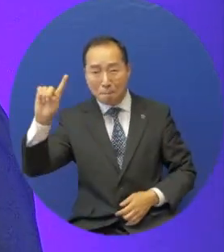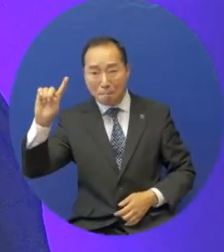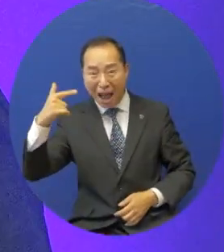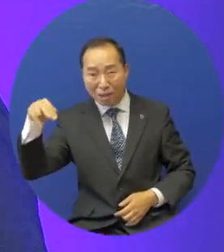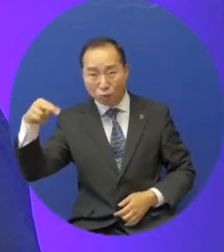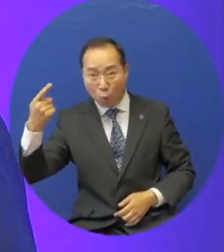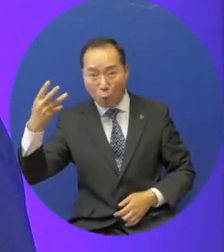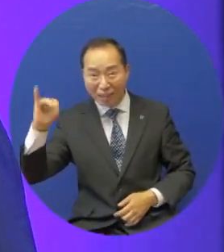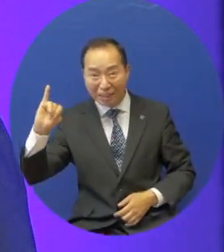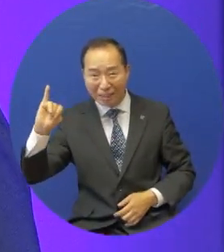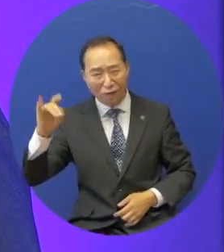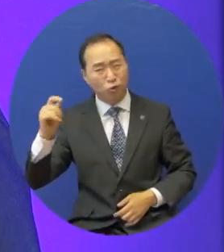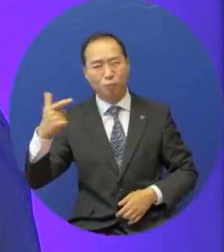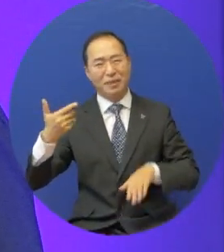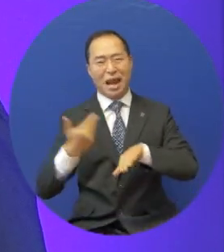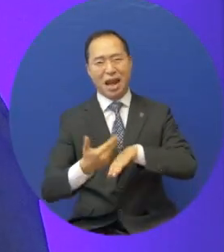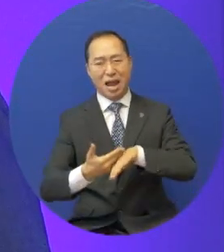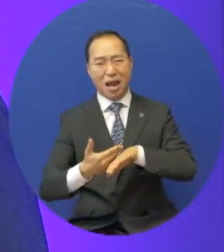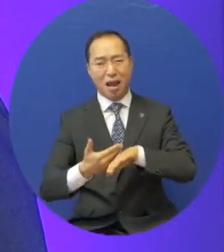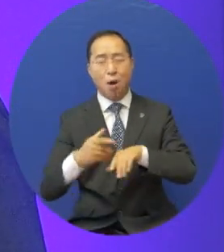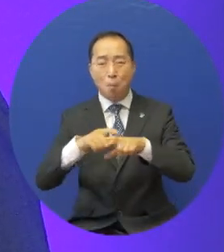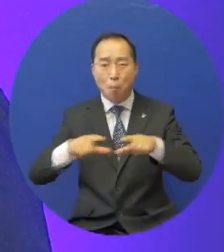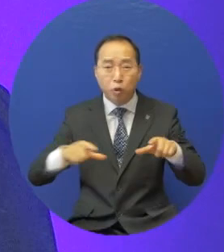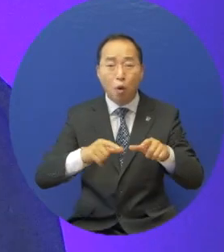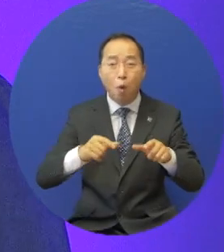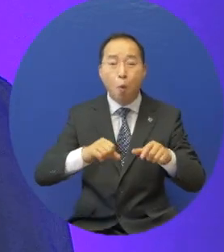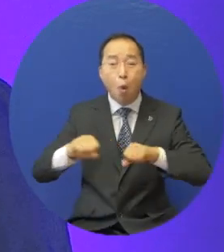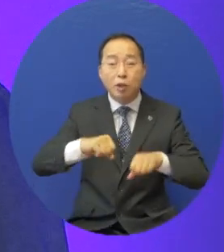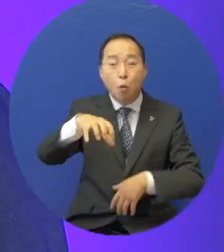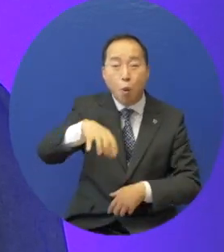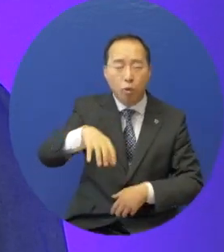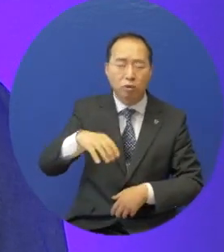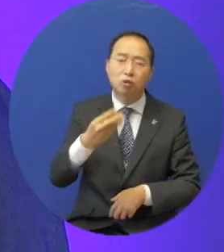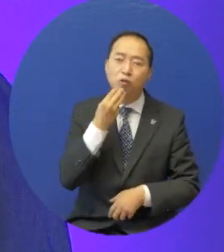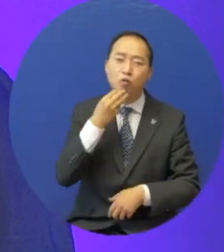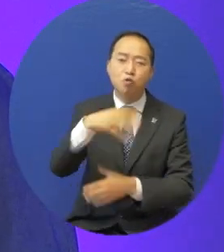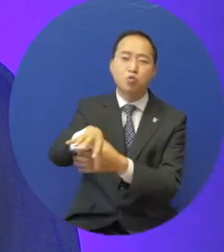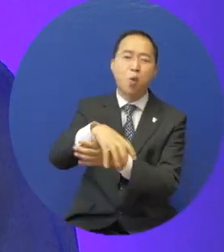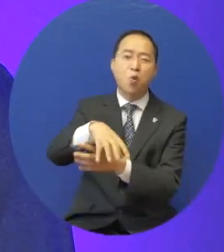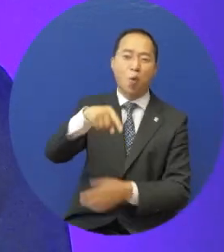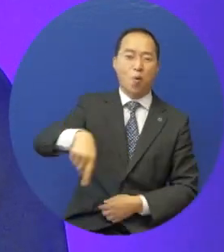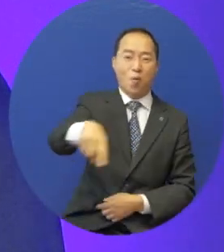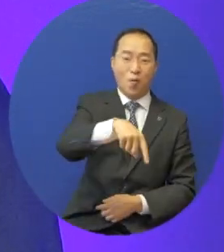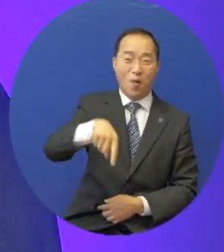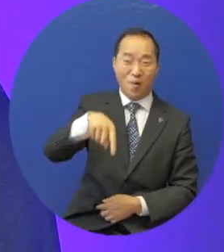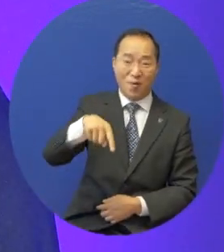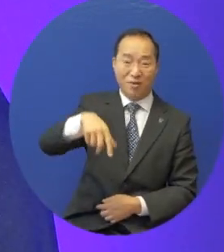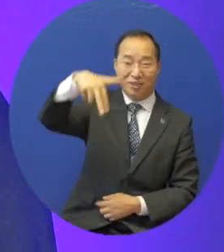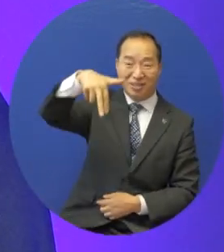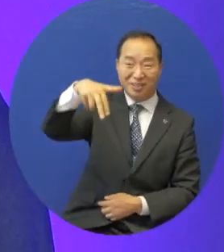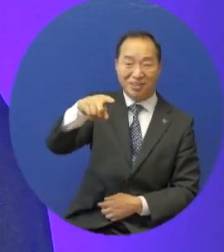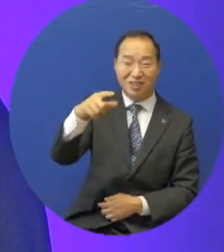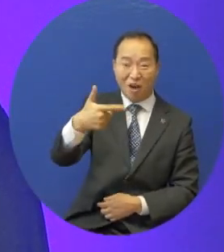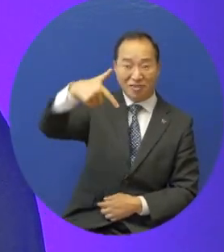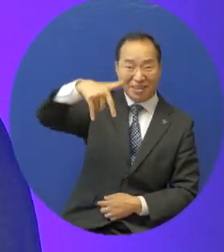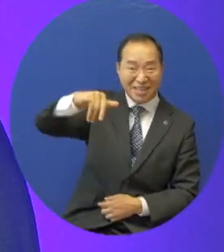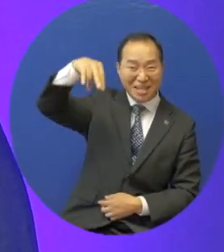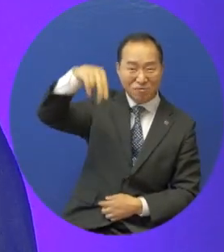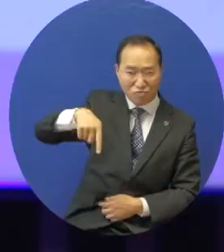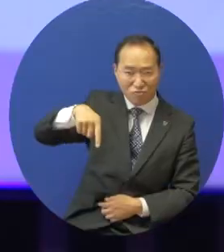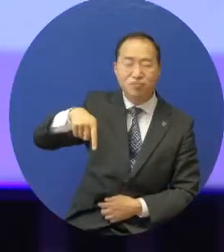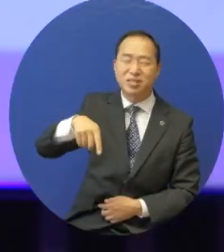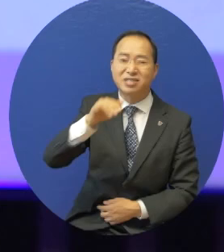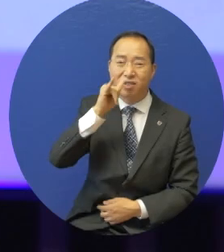주로 어디에서 활동했냐면 종로에서 활동을 했어요. 이 전기수 중에 가장 대표적인, 여러분이 전기수라는